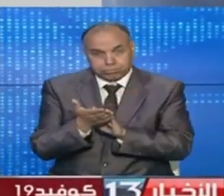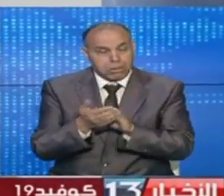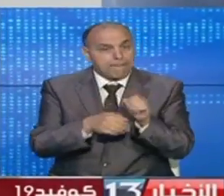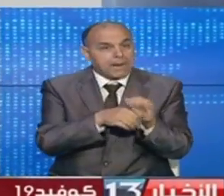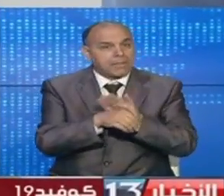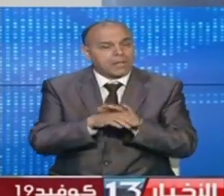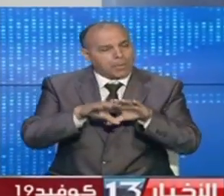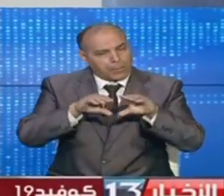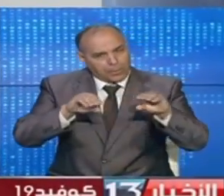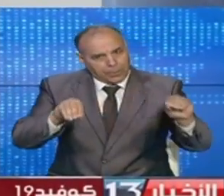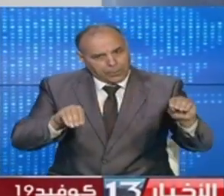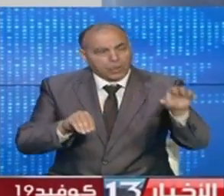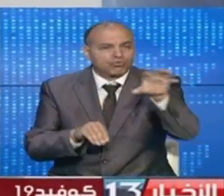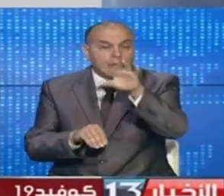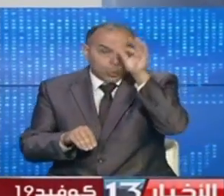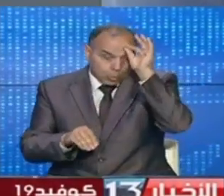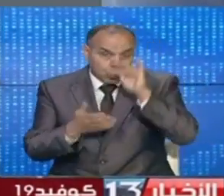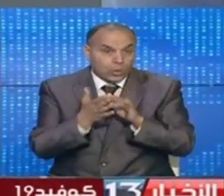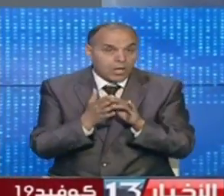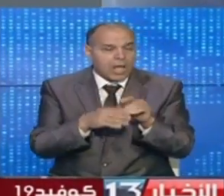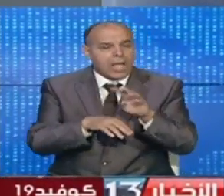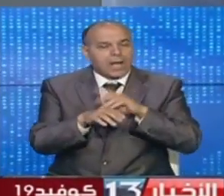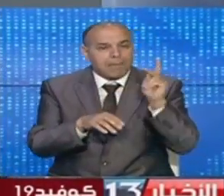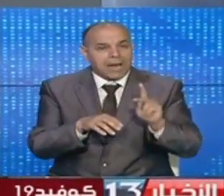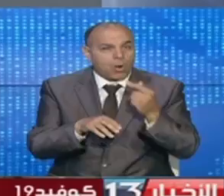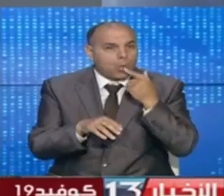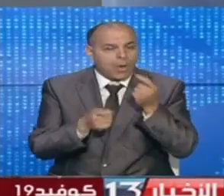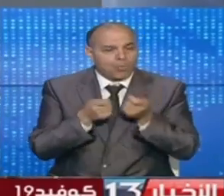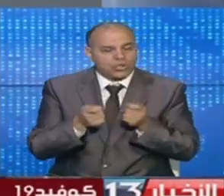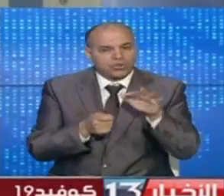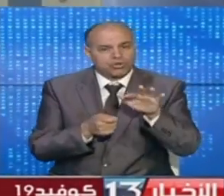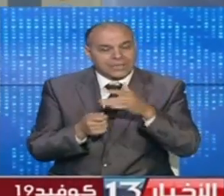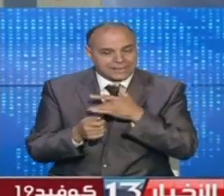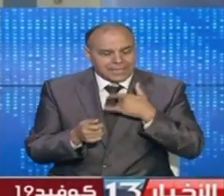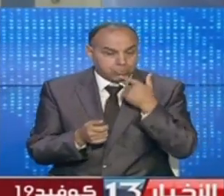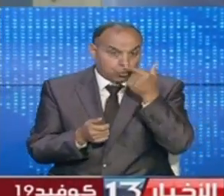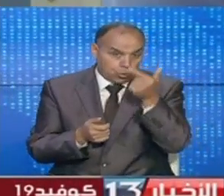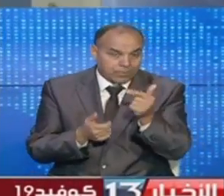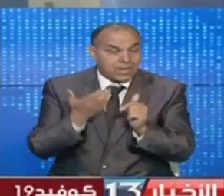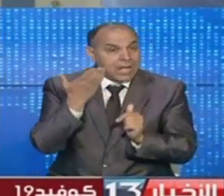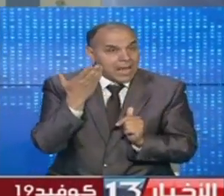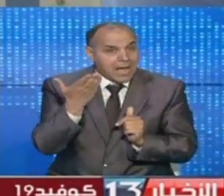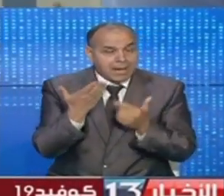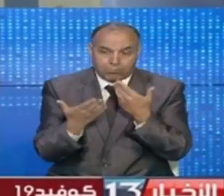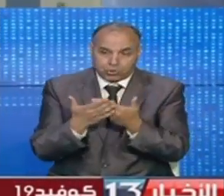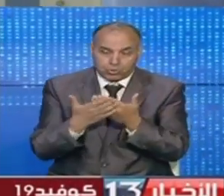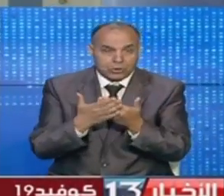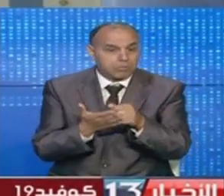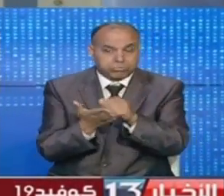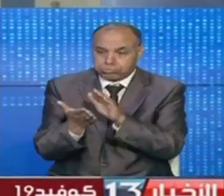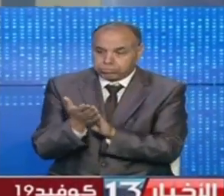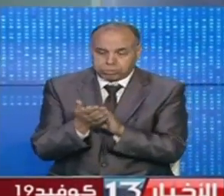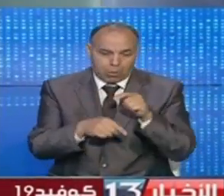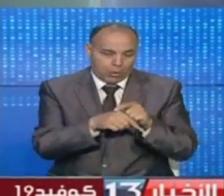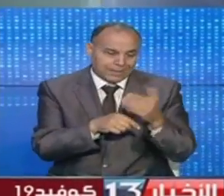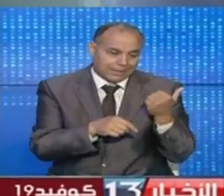الوبائي استقرارا في عدد من الجهات، ففي ولاية قبلي أكد المدير الجهوي للصحة جوهر المكني أن المؤشرات المسجلة خلال